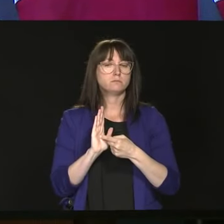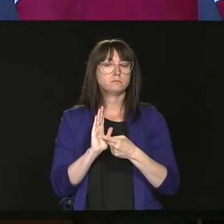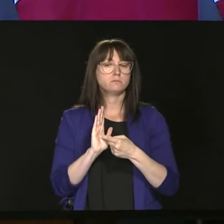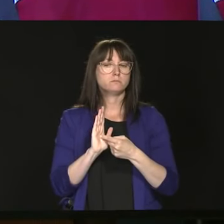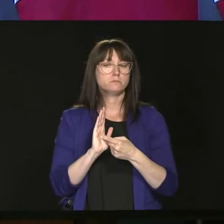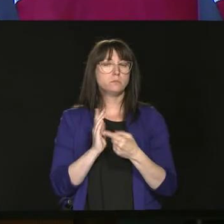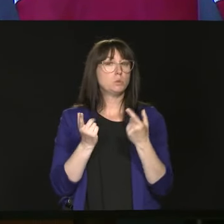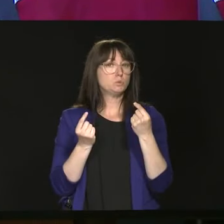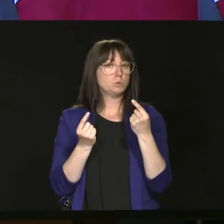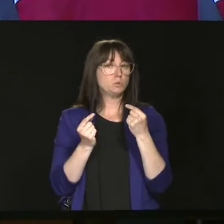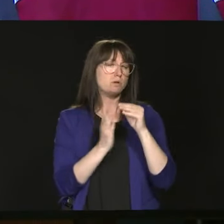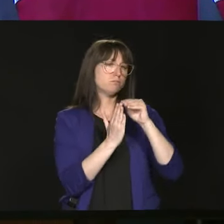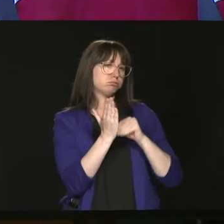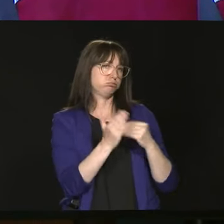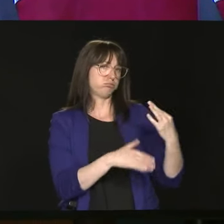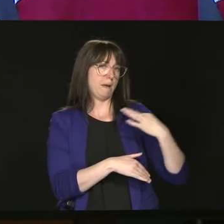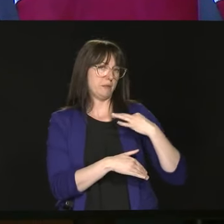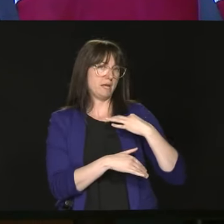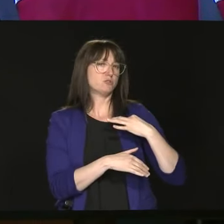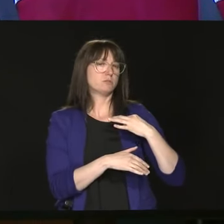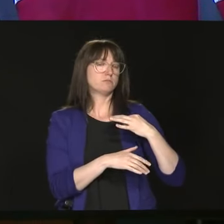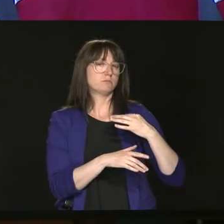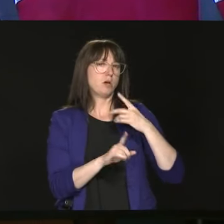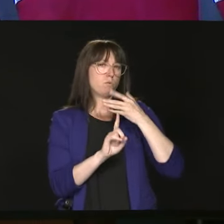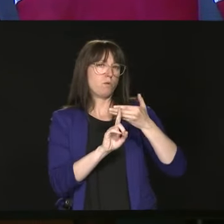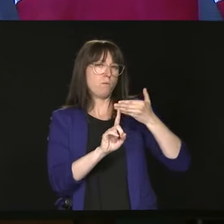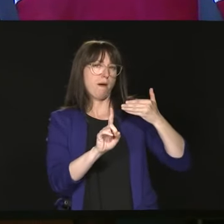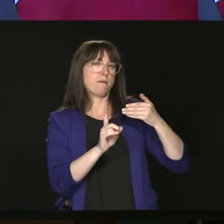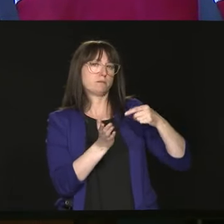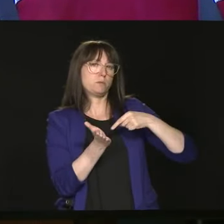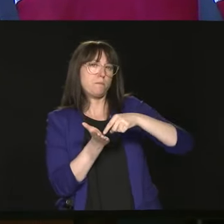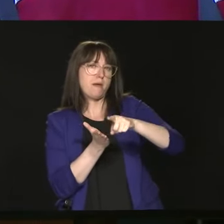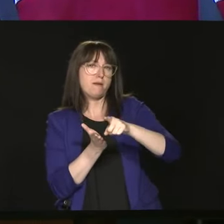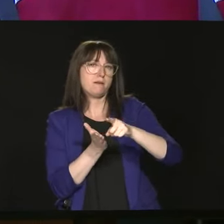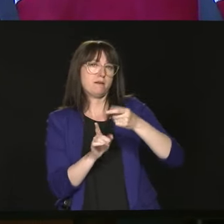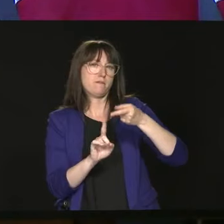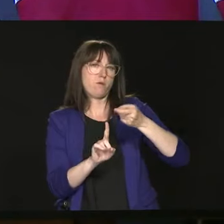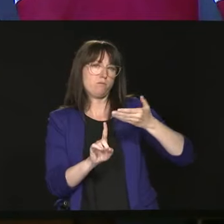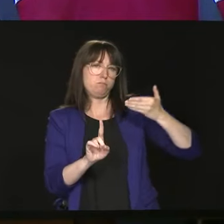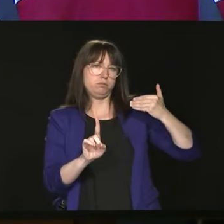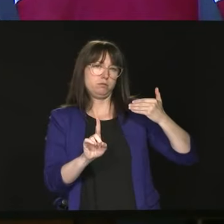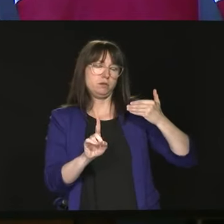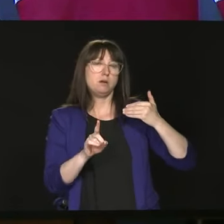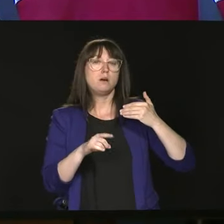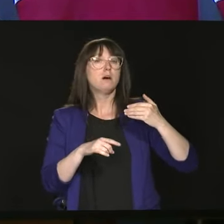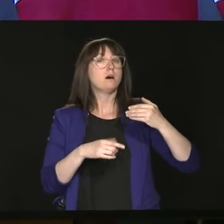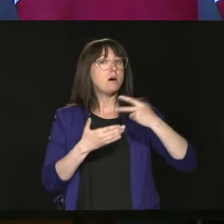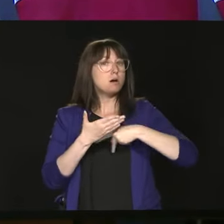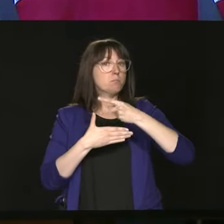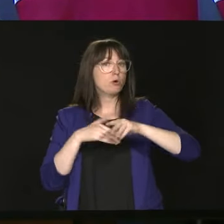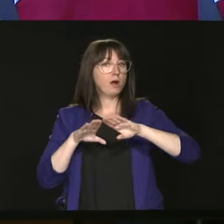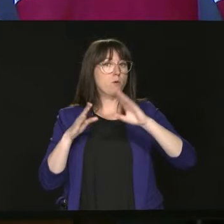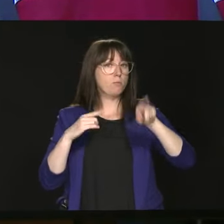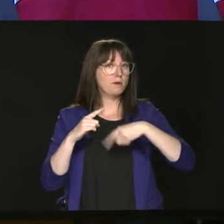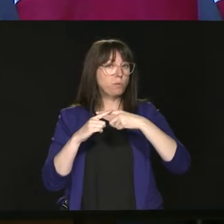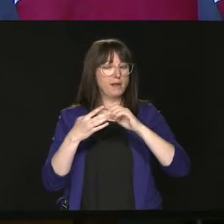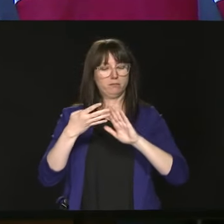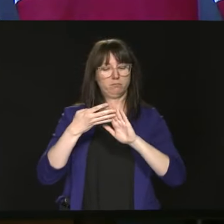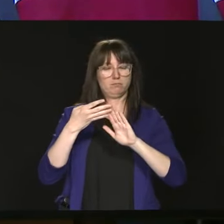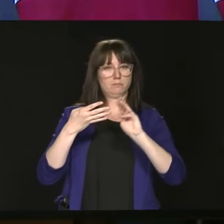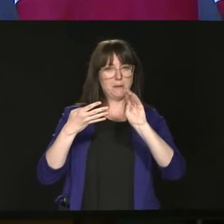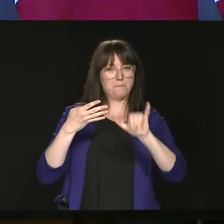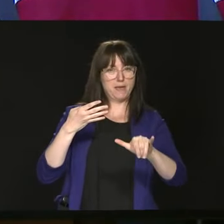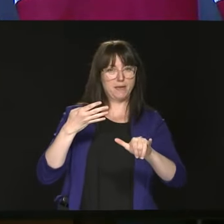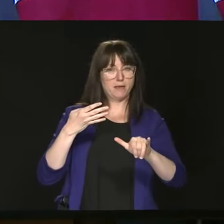sera disponible à partir de la mi-mai. For significantly affected small businesses, this supports on top of